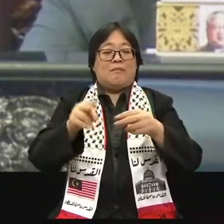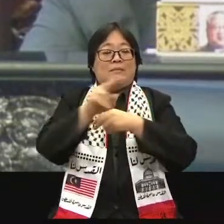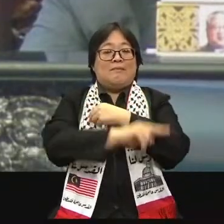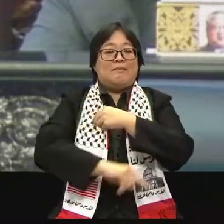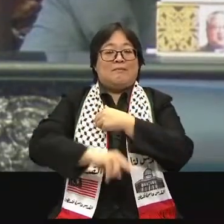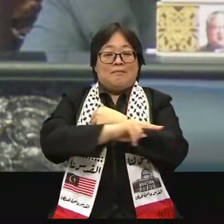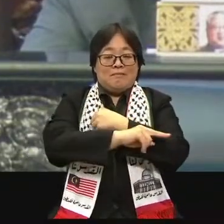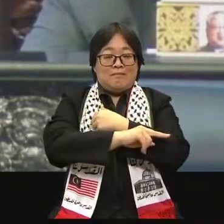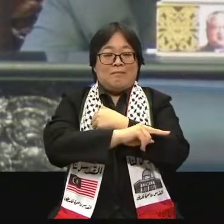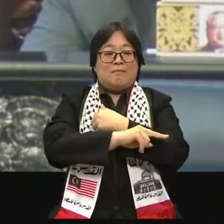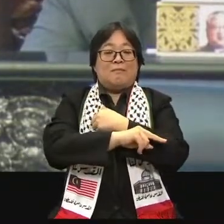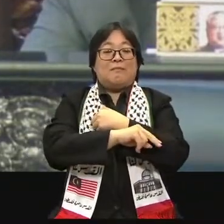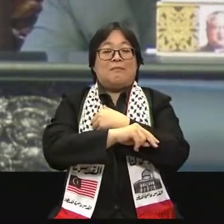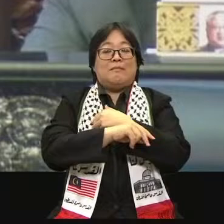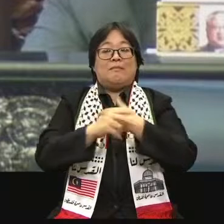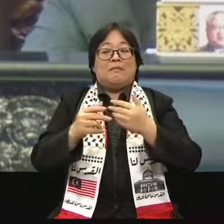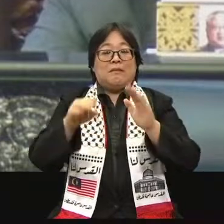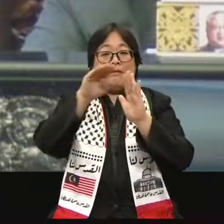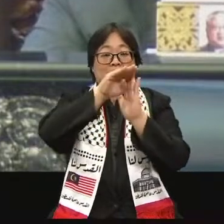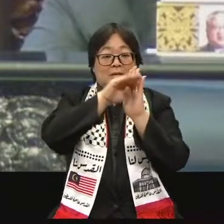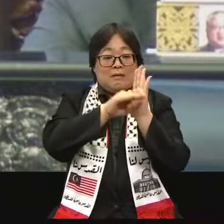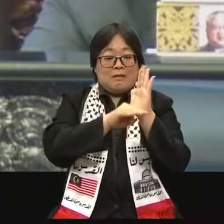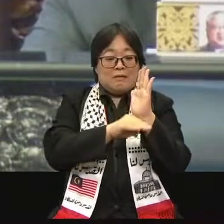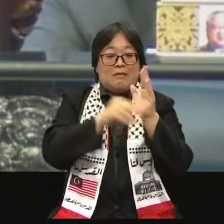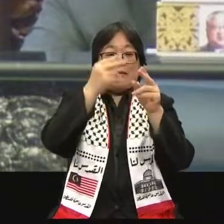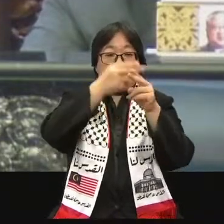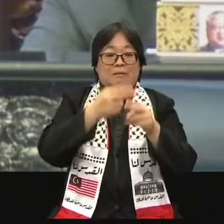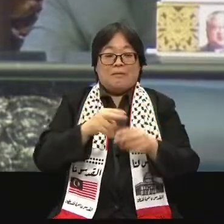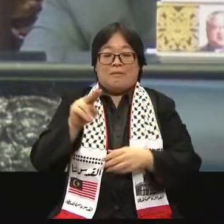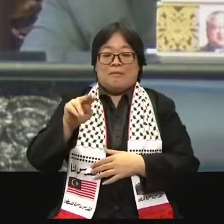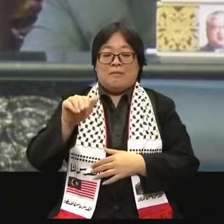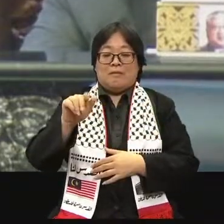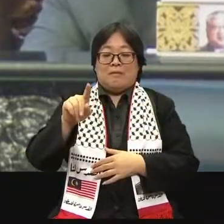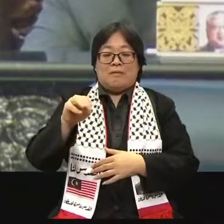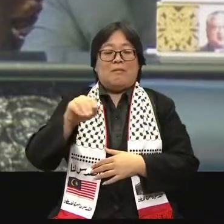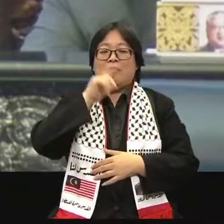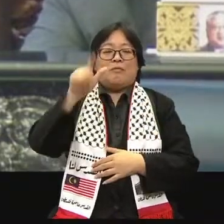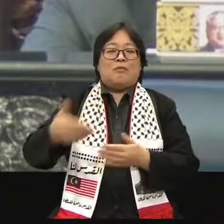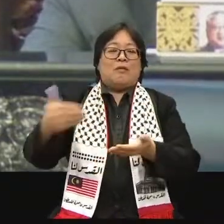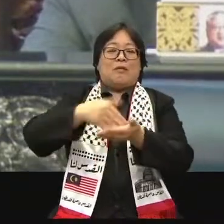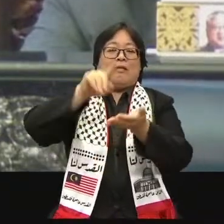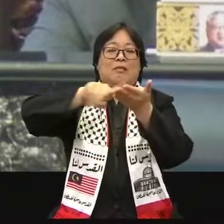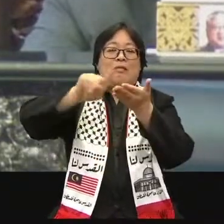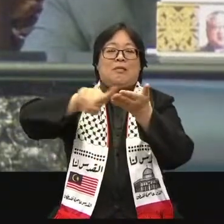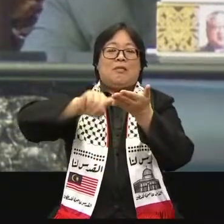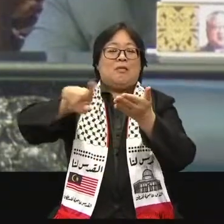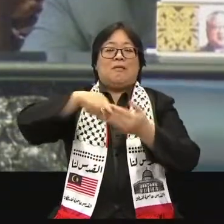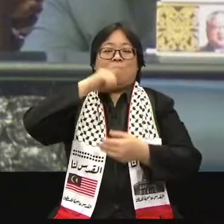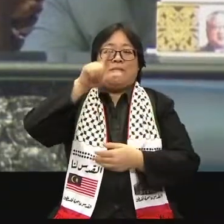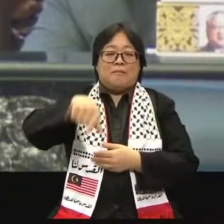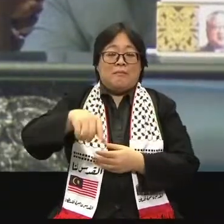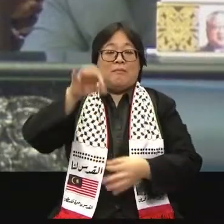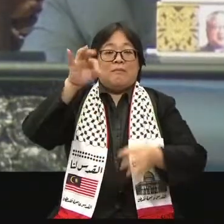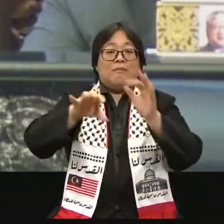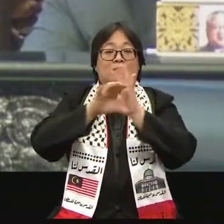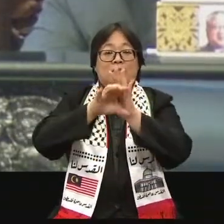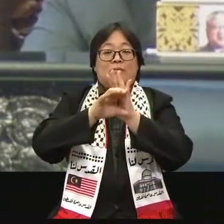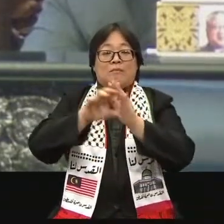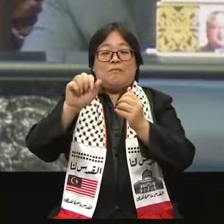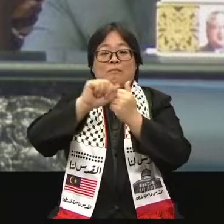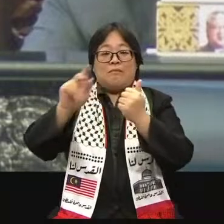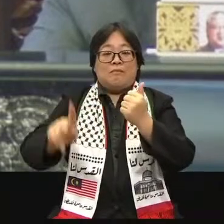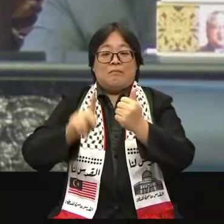negeri-negeri dan daripada segi senarai pun natma tidak perlu lagi menyemak sekiranya verifikasi telah dibuat oleh